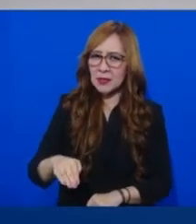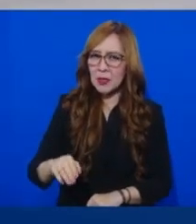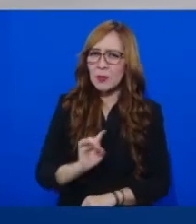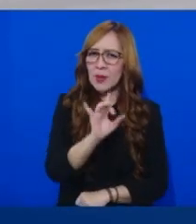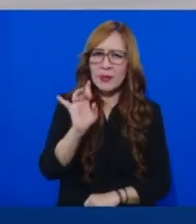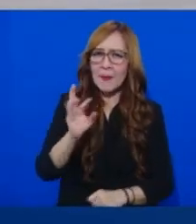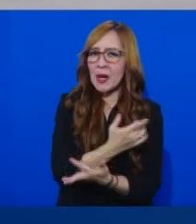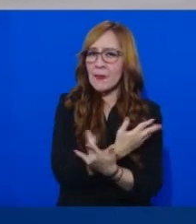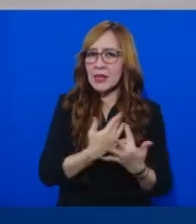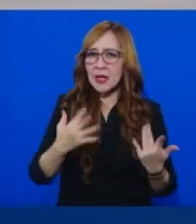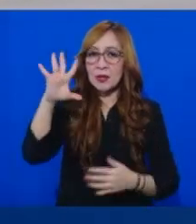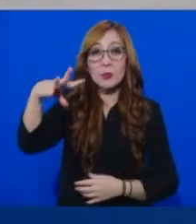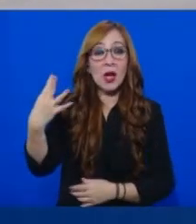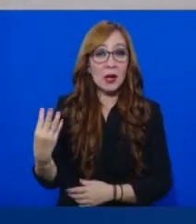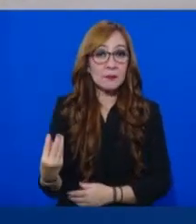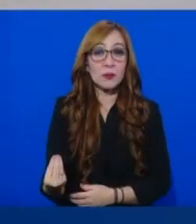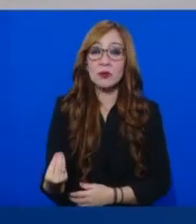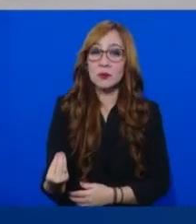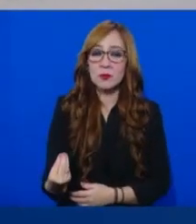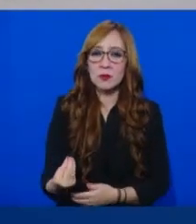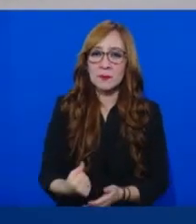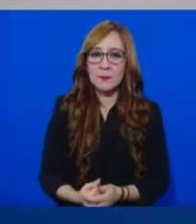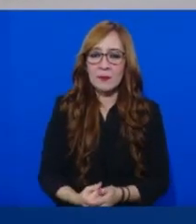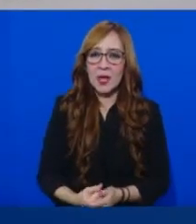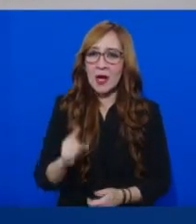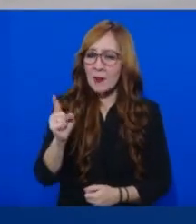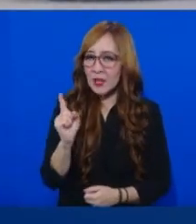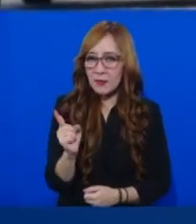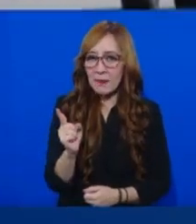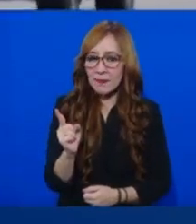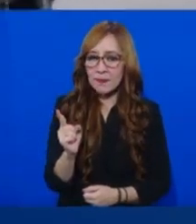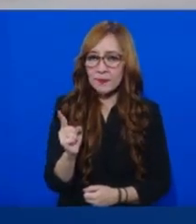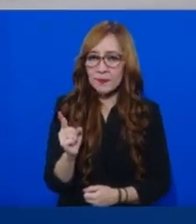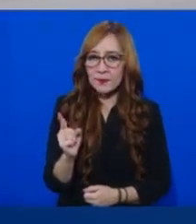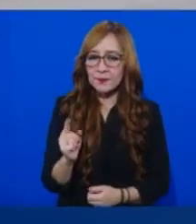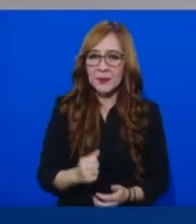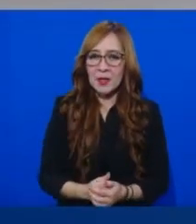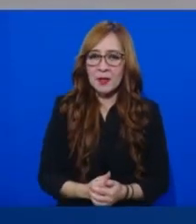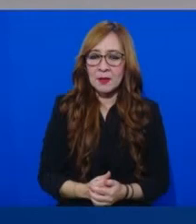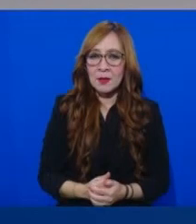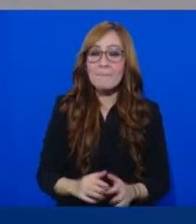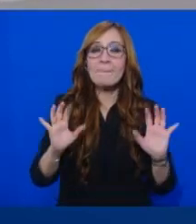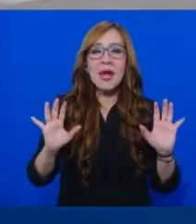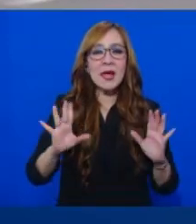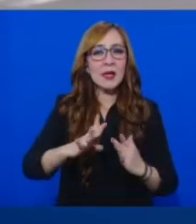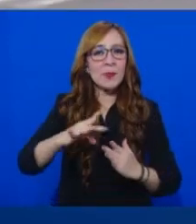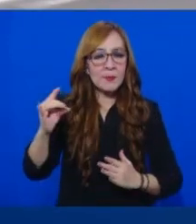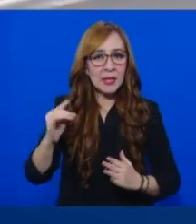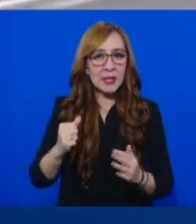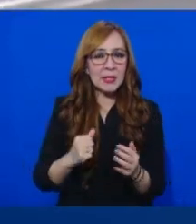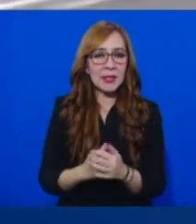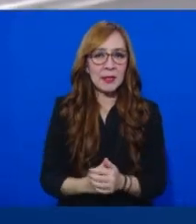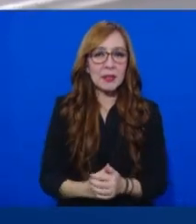yang melakukan mudik karena mereka memilih untuk melakukannya di satu hari menjelang Lebaran untuk